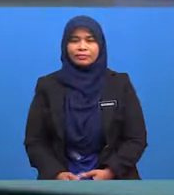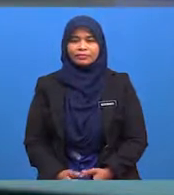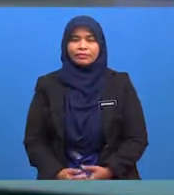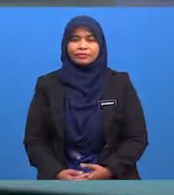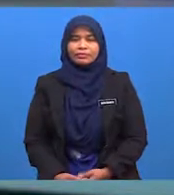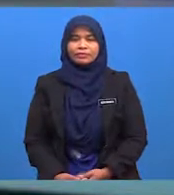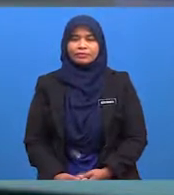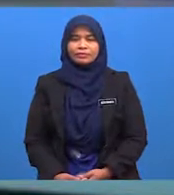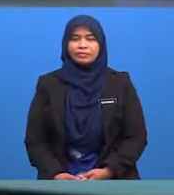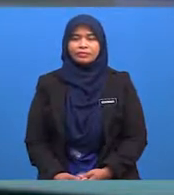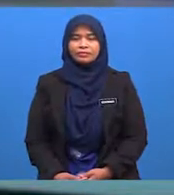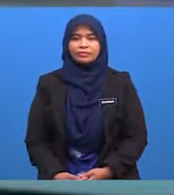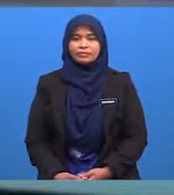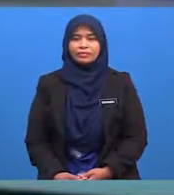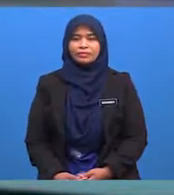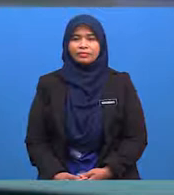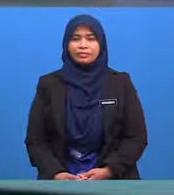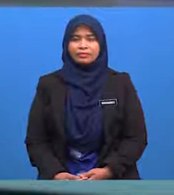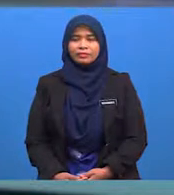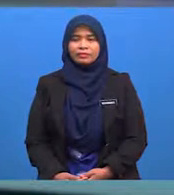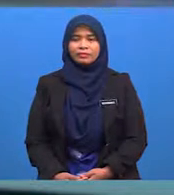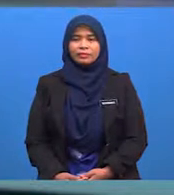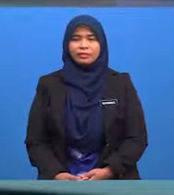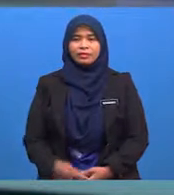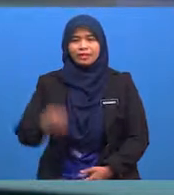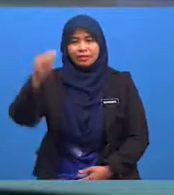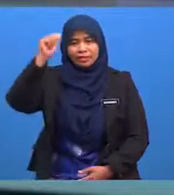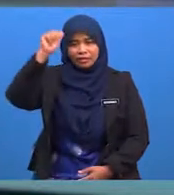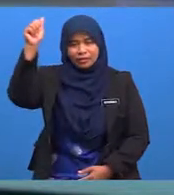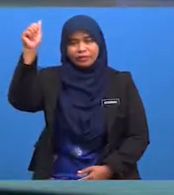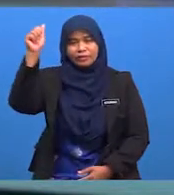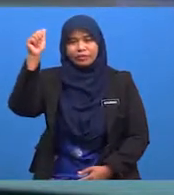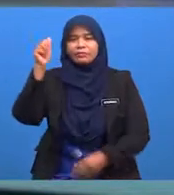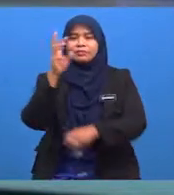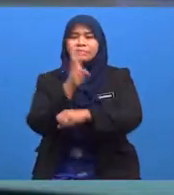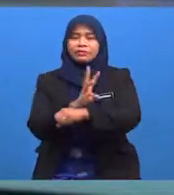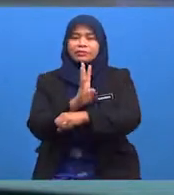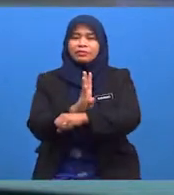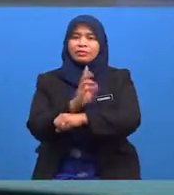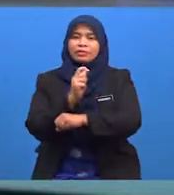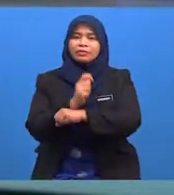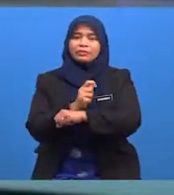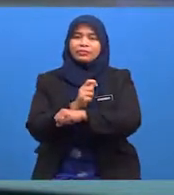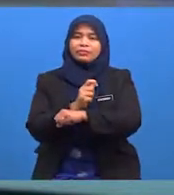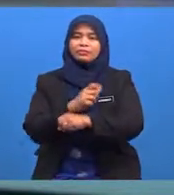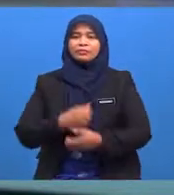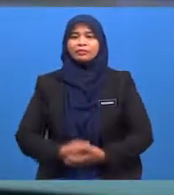ala alihi wa sahbihi ajmain. Amma ba'du. Assalamualaikum warahmatullahi